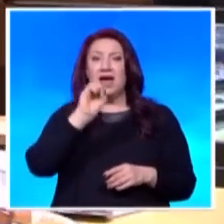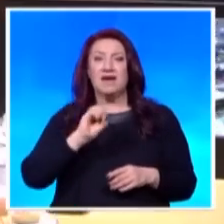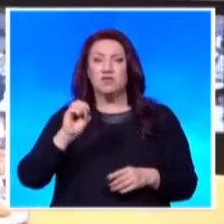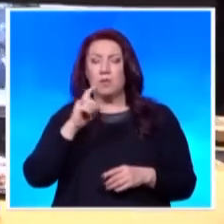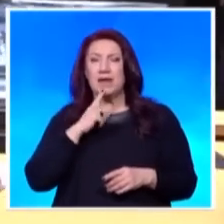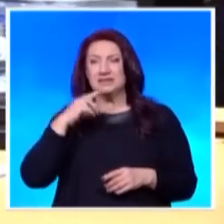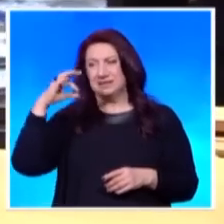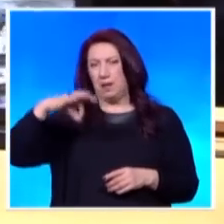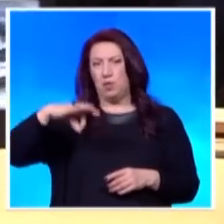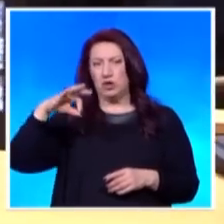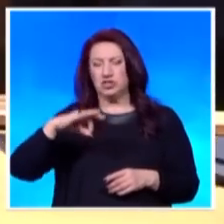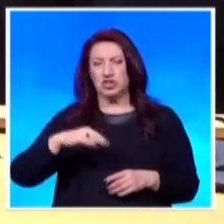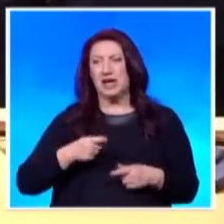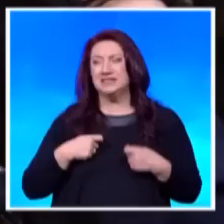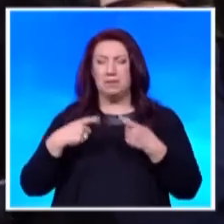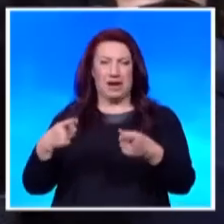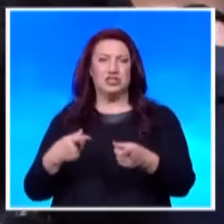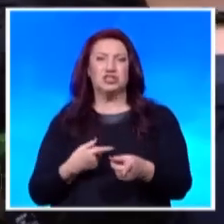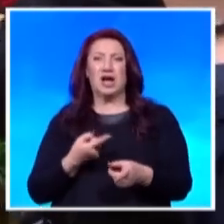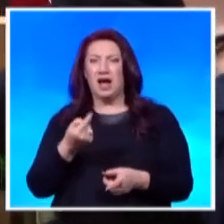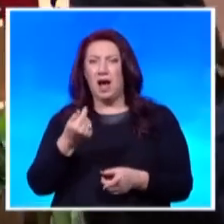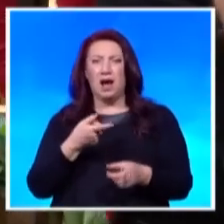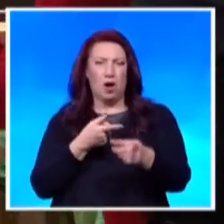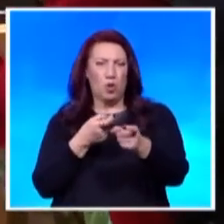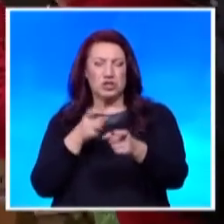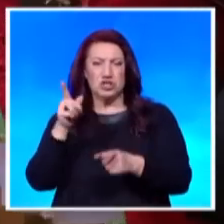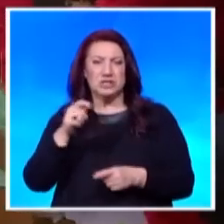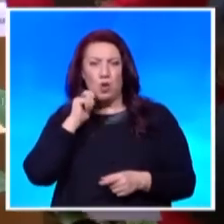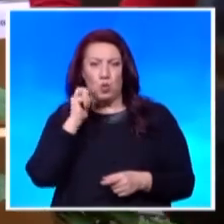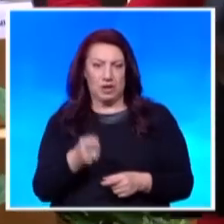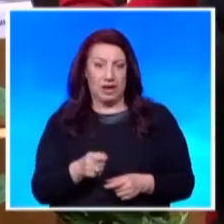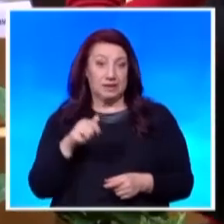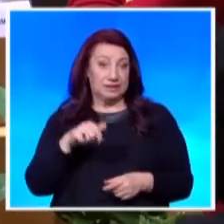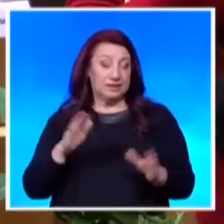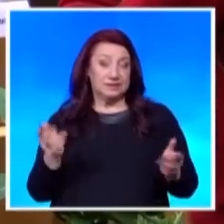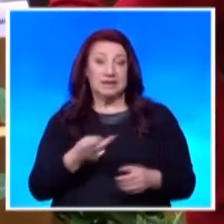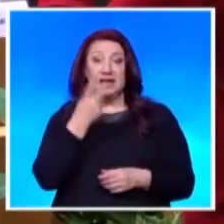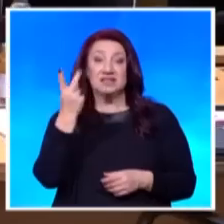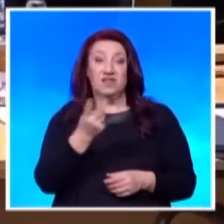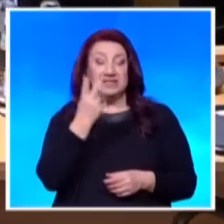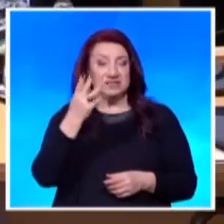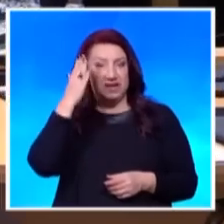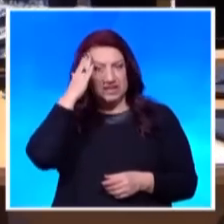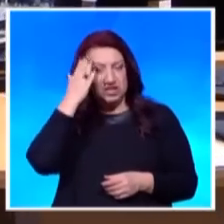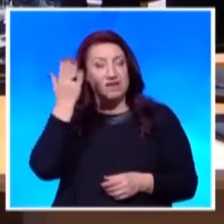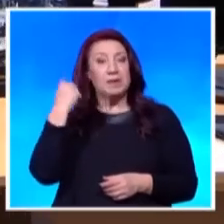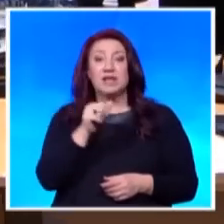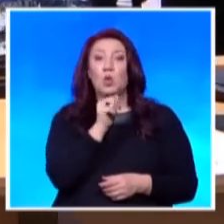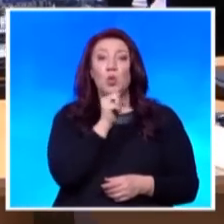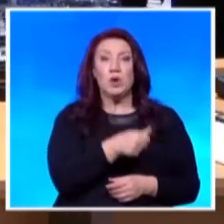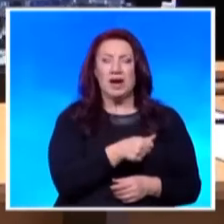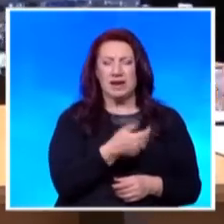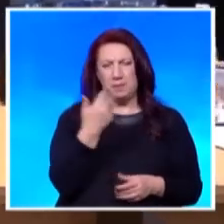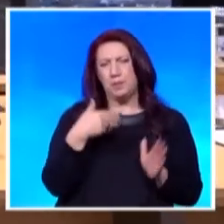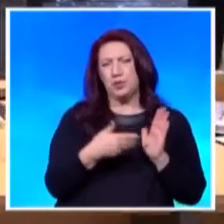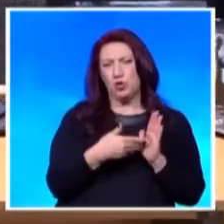Украйна. Днес вече 22 държави членки участват, като се включи и Унгария, която се противопоставяше на проекта. Към тях